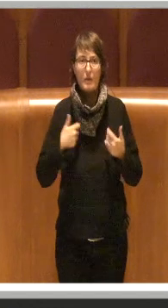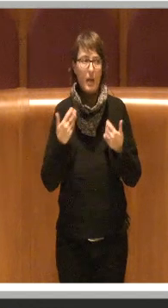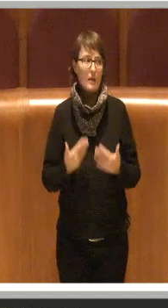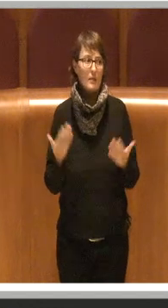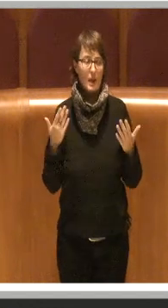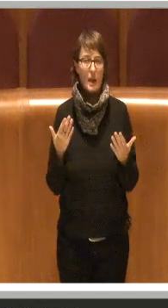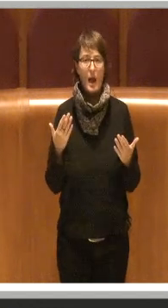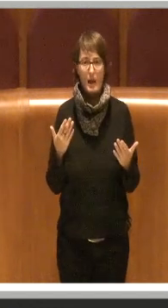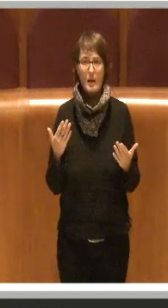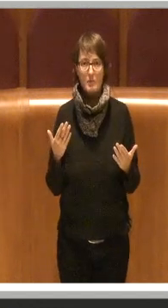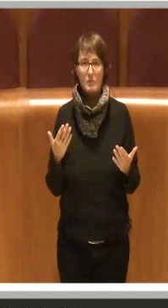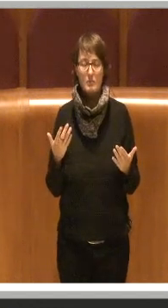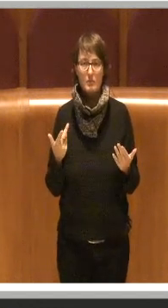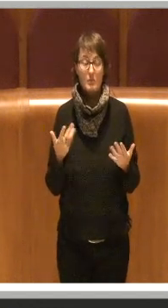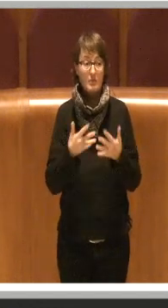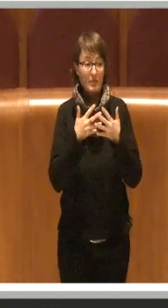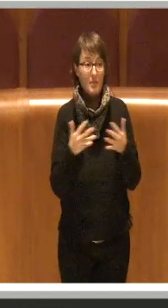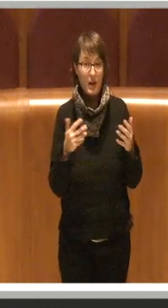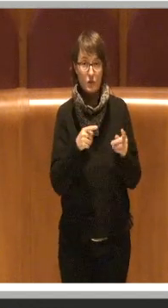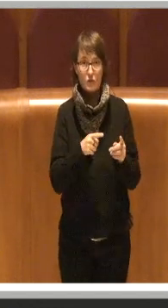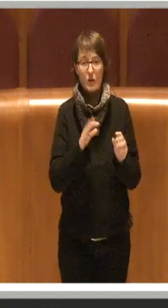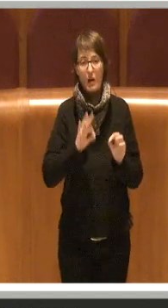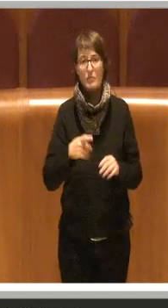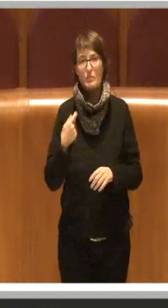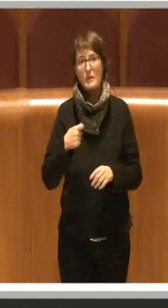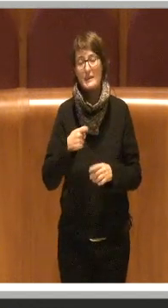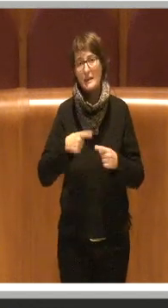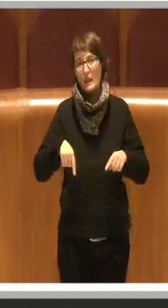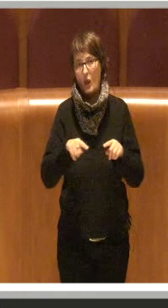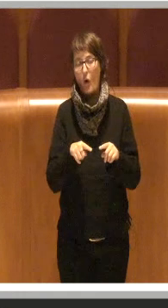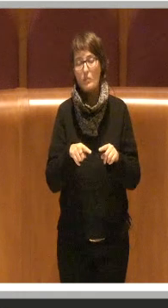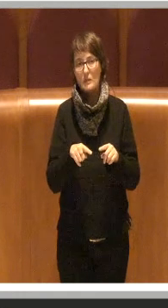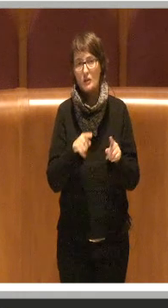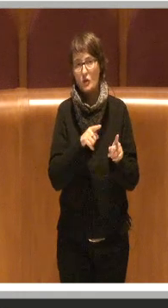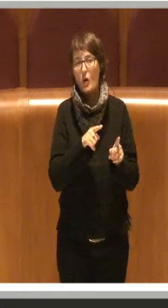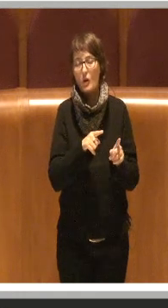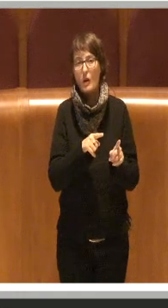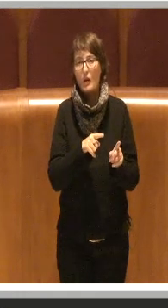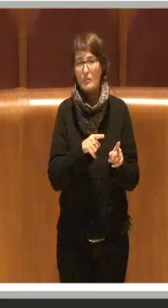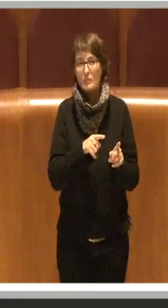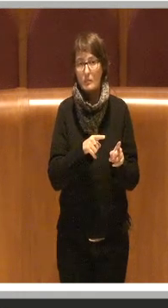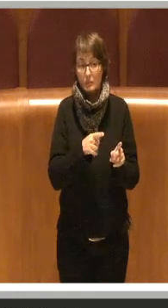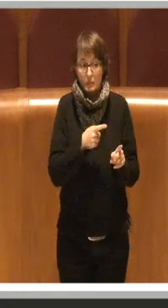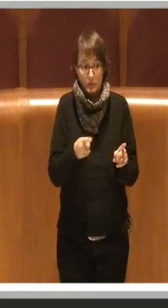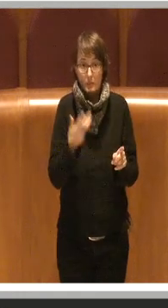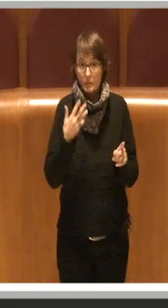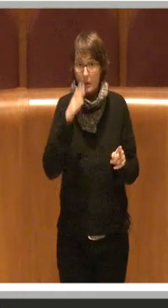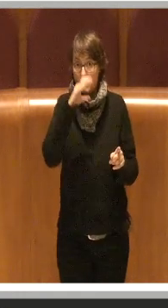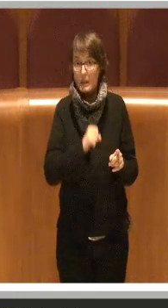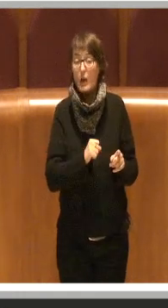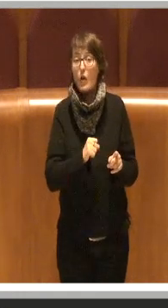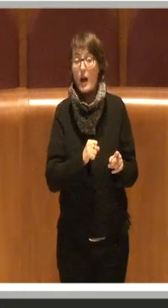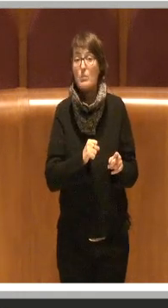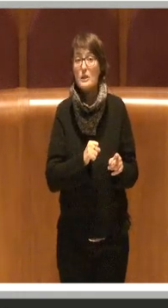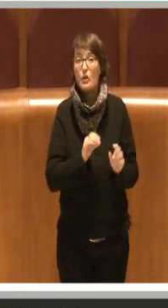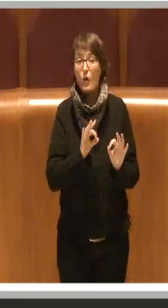diciamo, la maggioranza e in particolar modo il Presidente della Commissione abbiano compreso, diciamo,